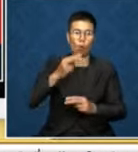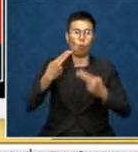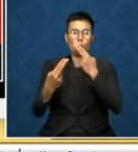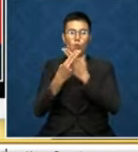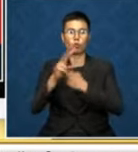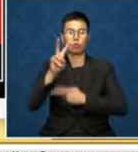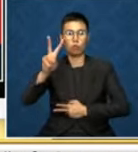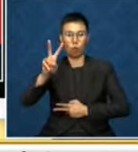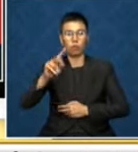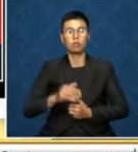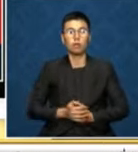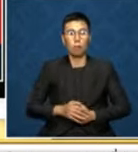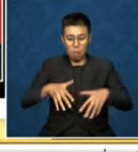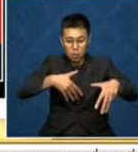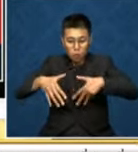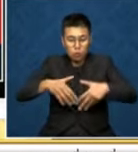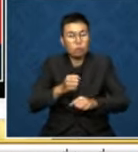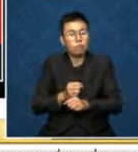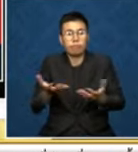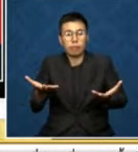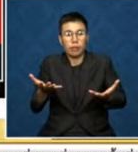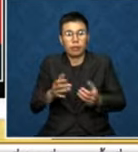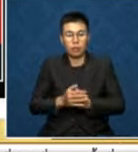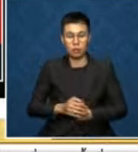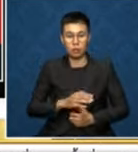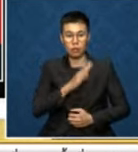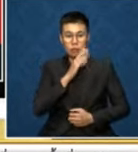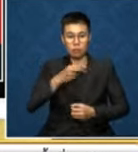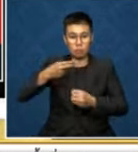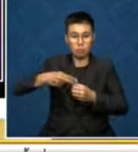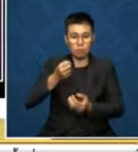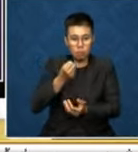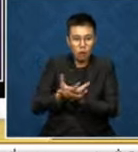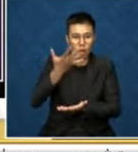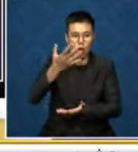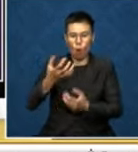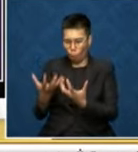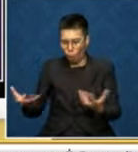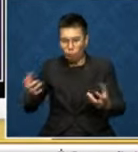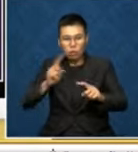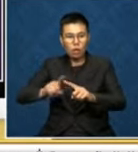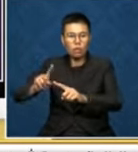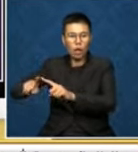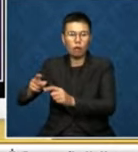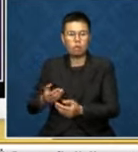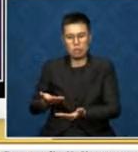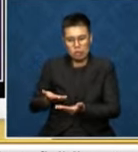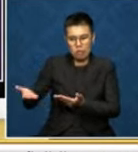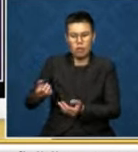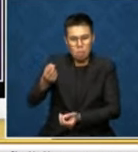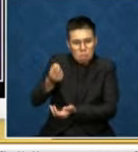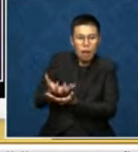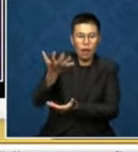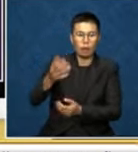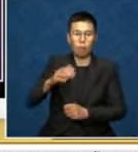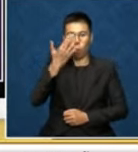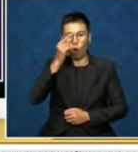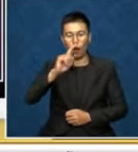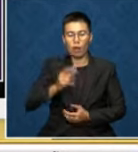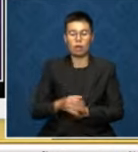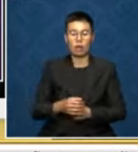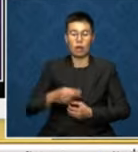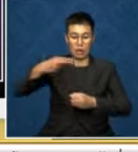จุบันแล้วประชาชนจะอยู่กันอย่างไรต่อไปครับเมื่อราคาน้ำมันแพงข้าวของทุกอย่างก็ต้องแพงเป็นเงาตามตัวมาเพราะน้ำมันคือทุนการผลิต